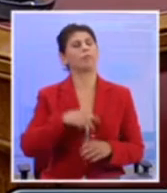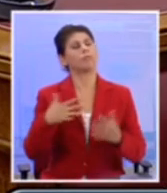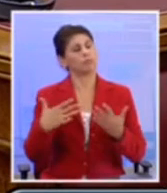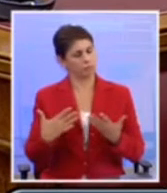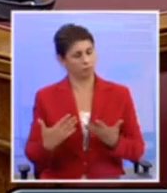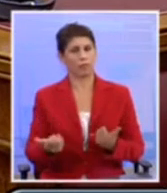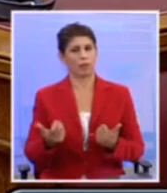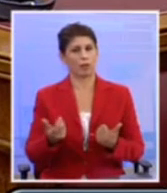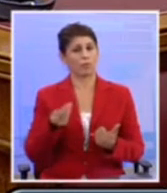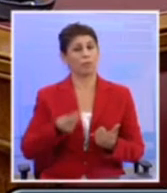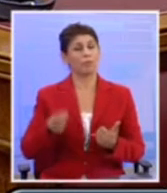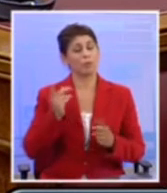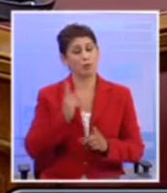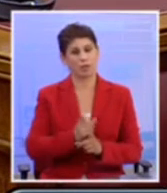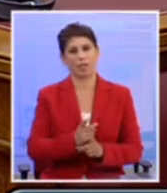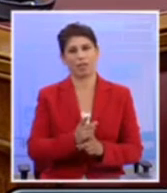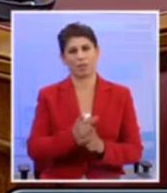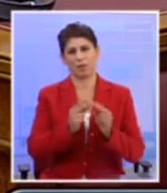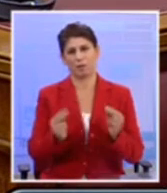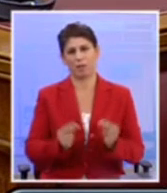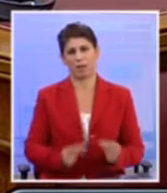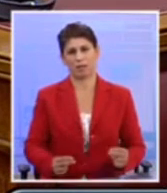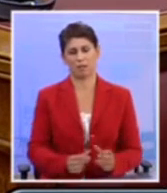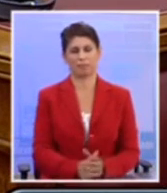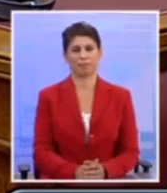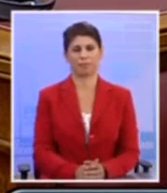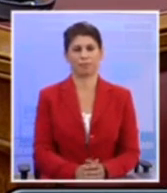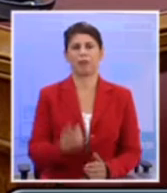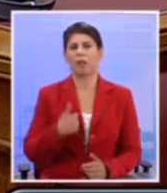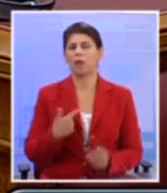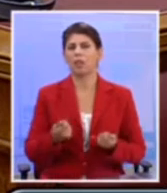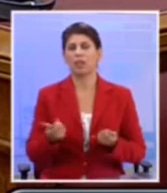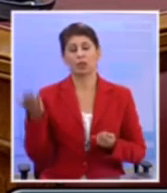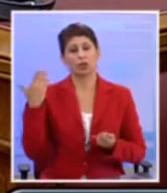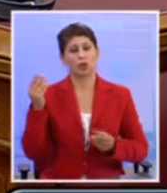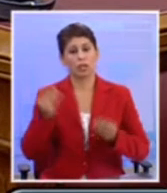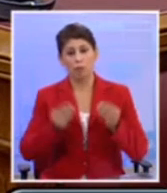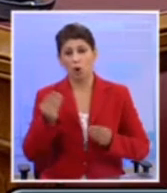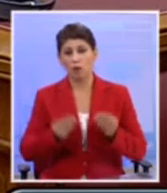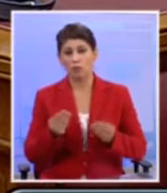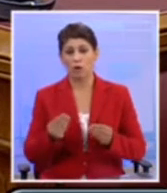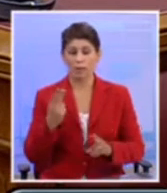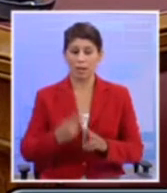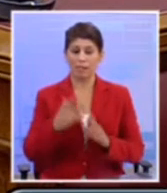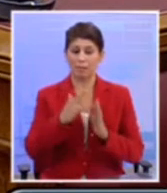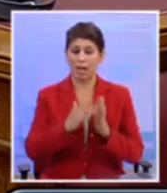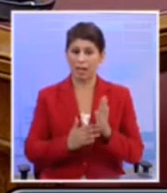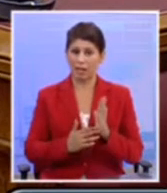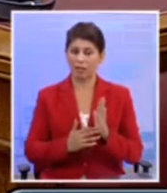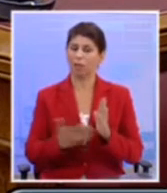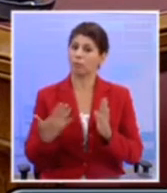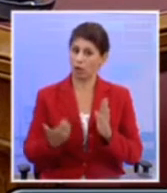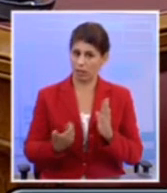ένα πιο συγκεκριμένο συμπέρασμα. Εγώ είχα κάνει τότε τους υπολογισμούς από τα επίσημα έγγραφα, τα οποία